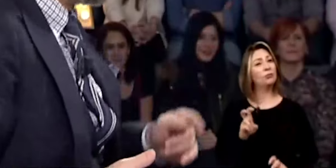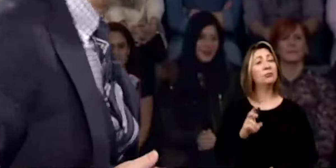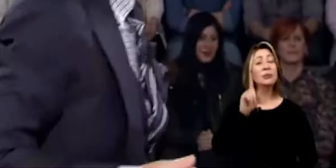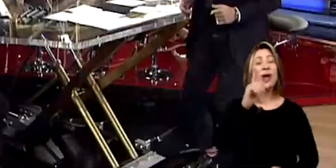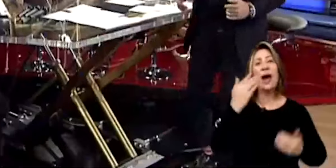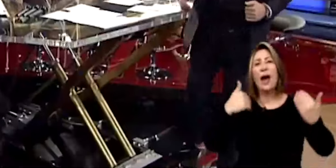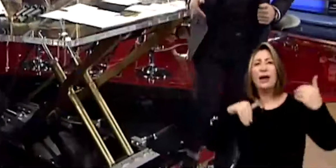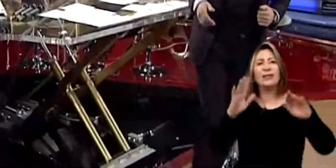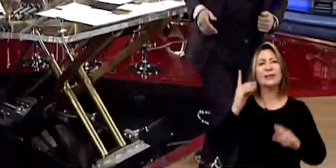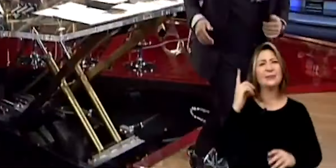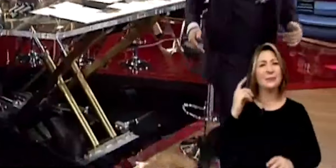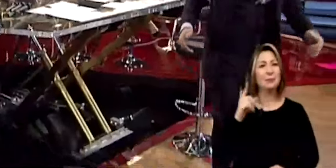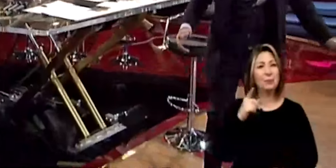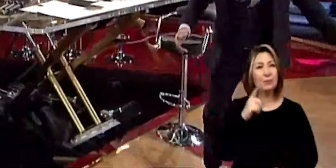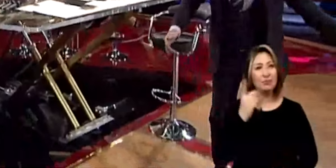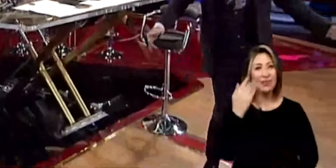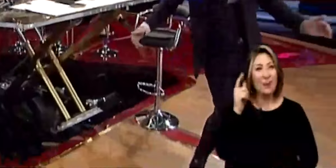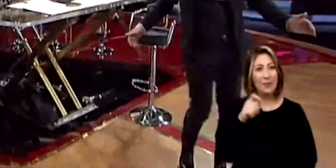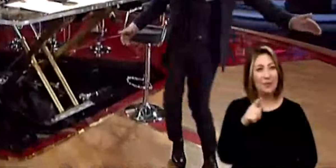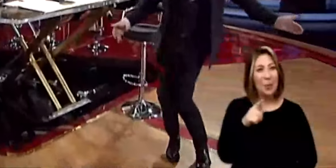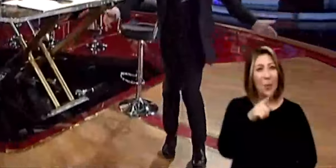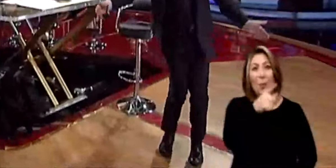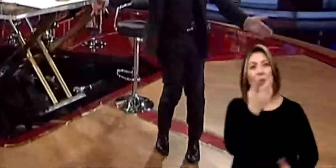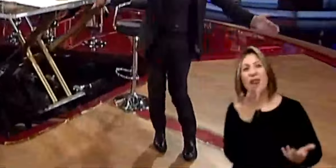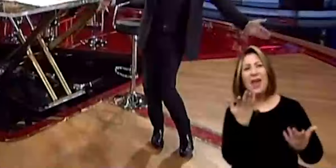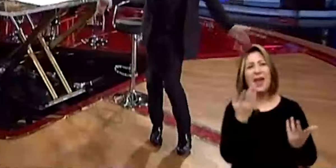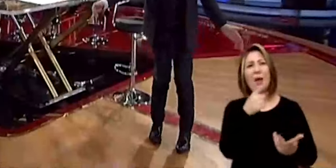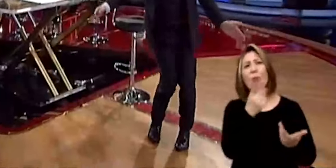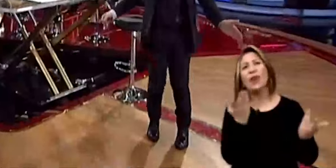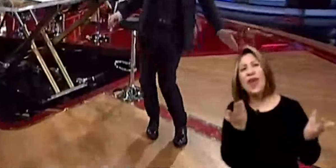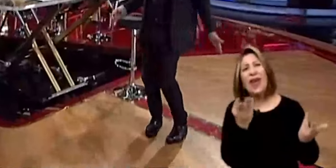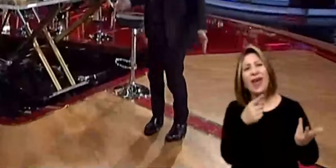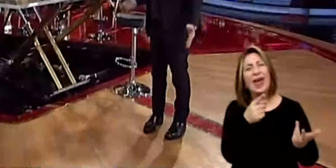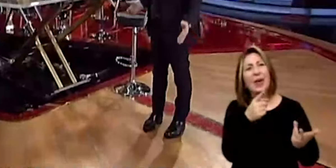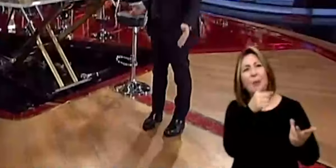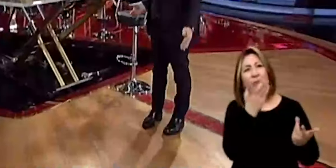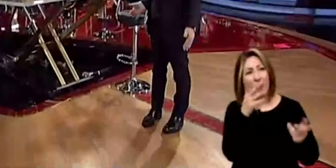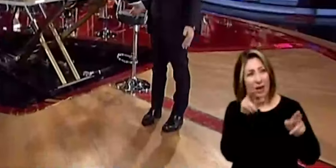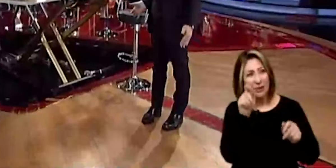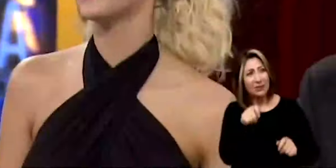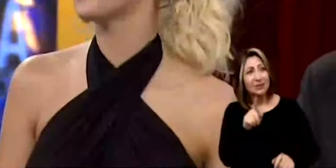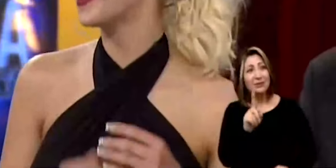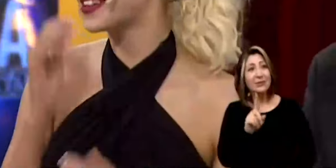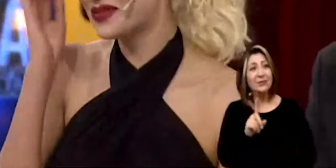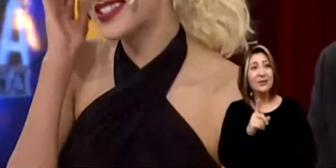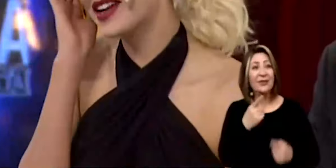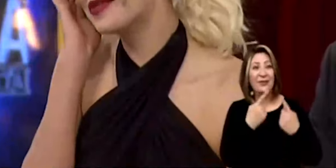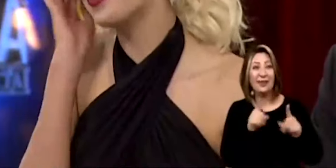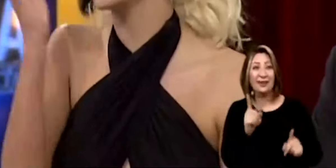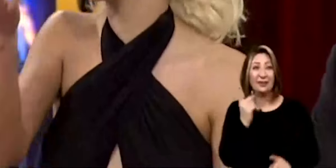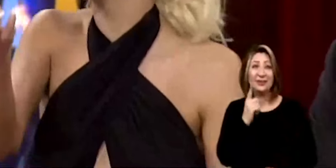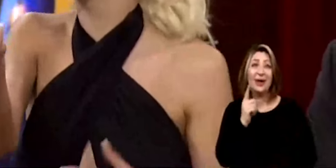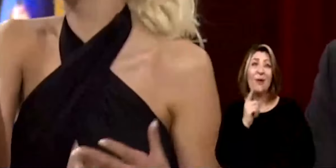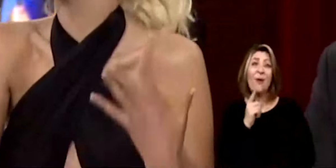şu hareketinizi şöyle bir hareket yaptınız. O nedir? Vampir gibi. Şu nedir şu? Böyle mi yaptınız onu? Aslında o farklı bir şey